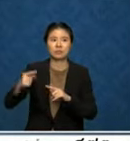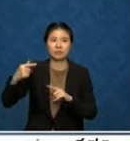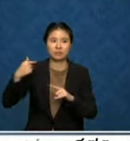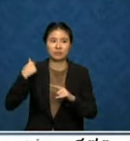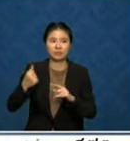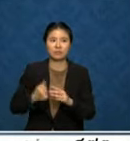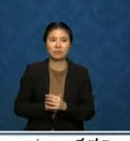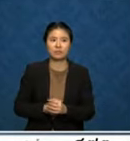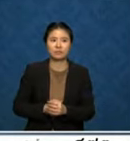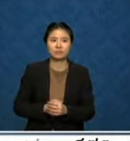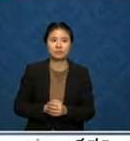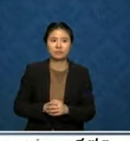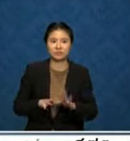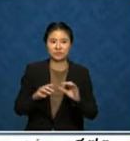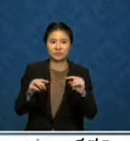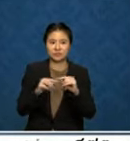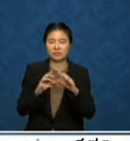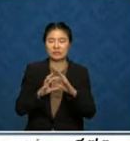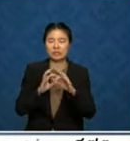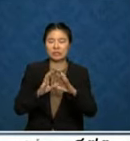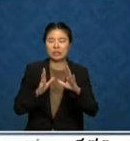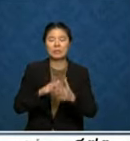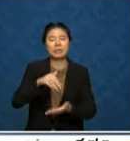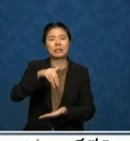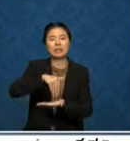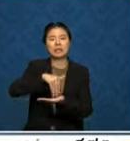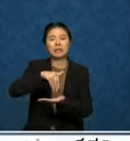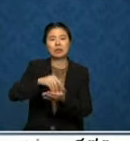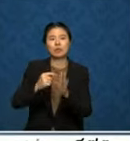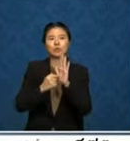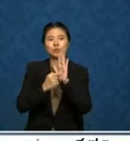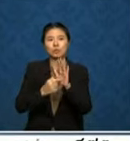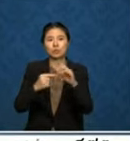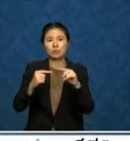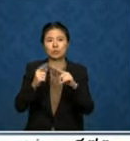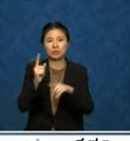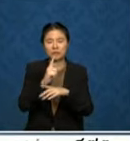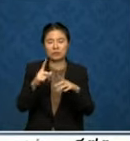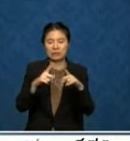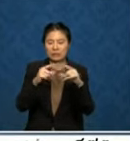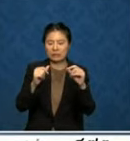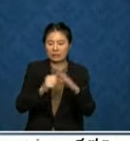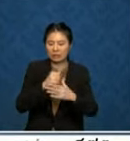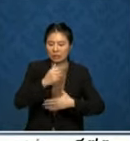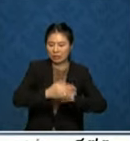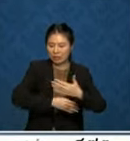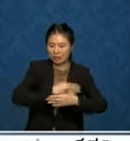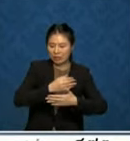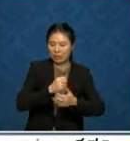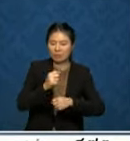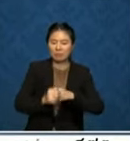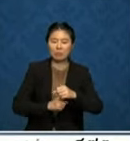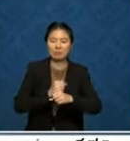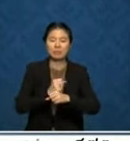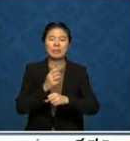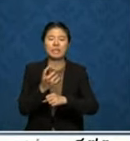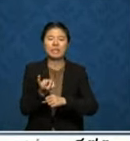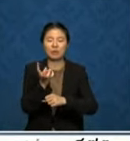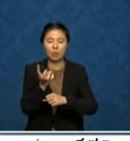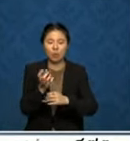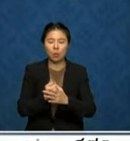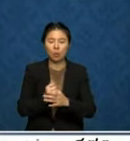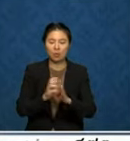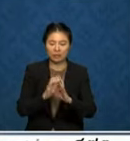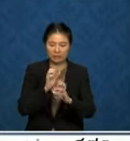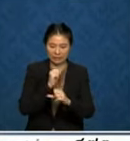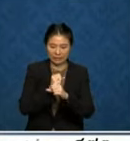ชื่อก็ดูจะเป็นรายการที่นำเสนออย่างเป็นกลางเช่นรายการนำเสนอเรื่องราวนักธุรกิจที่อายุยังน้อยจนประสบความสำเร็จ